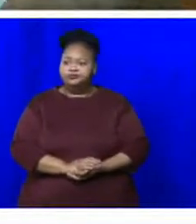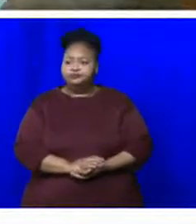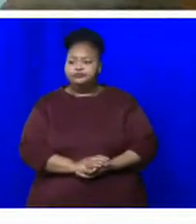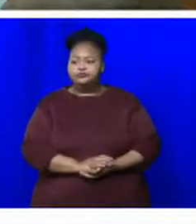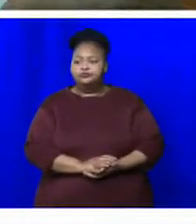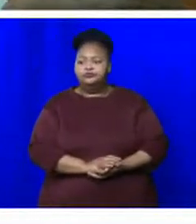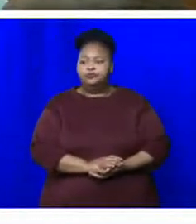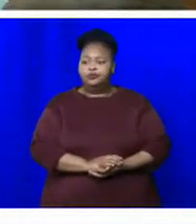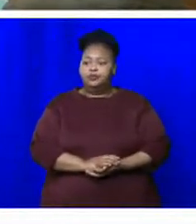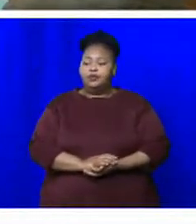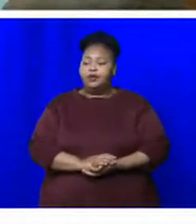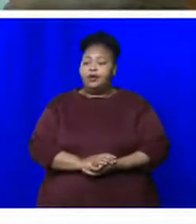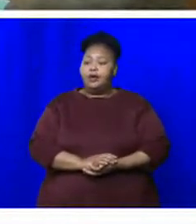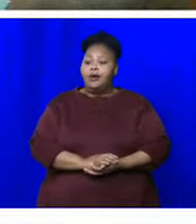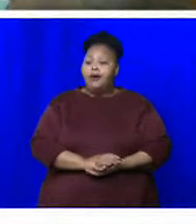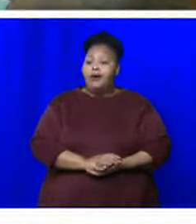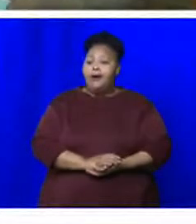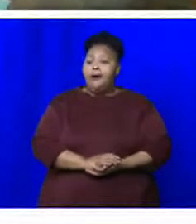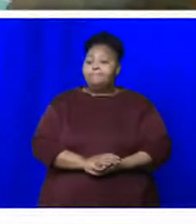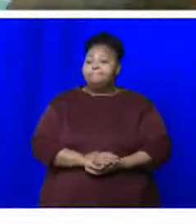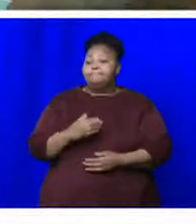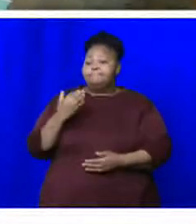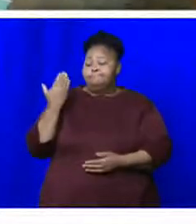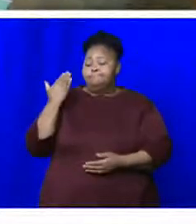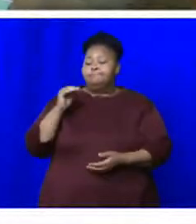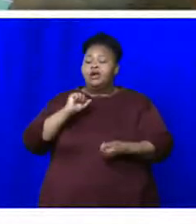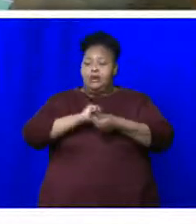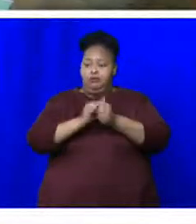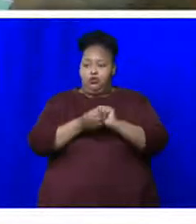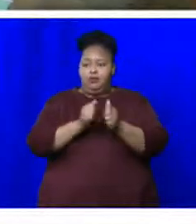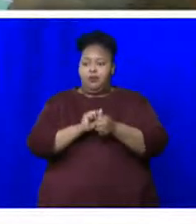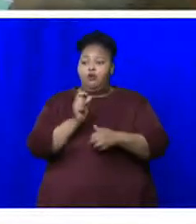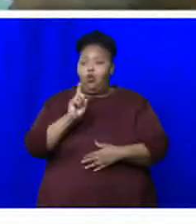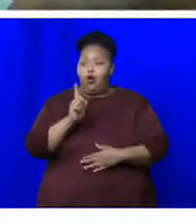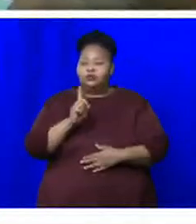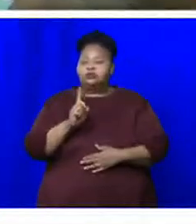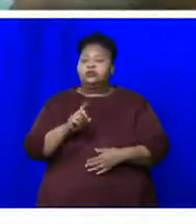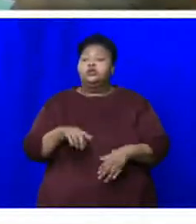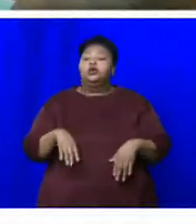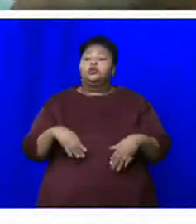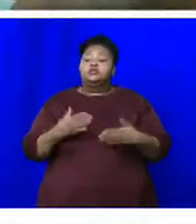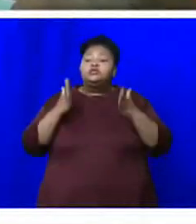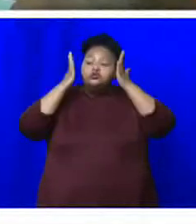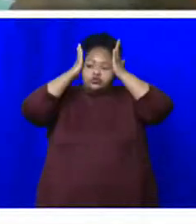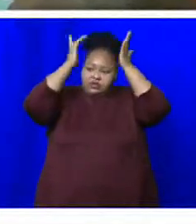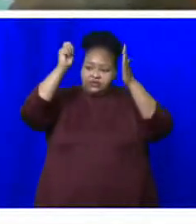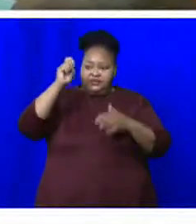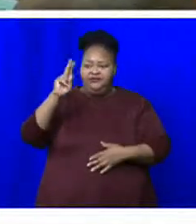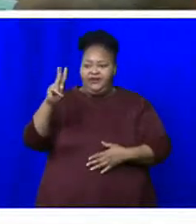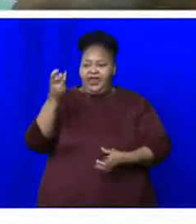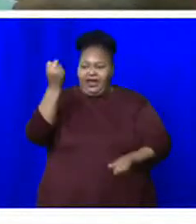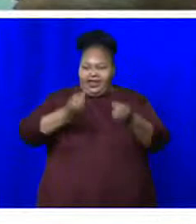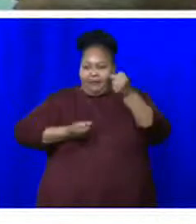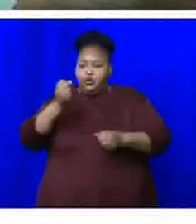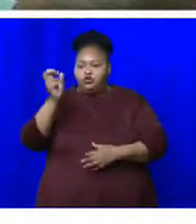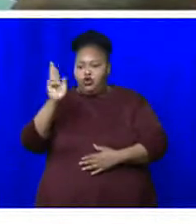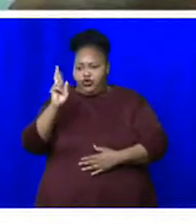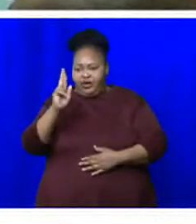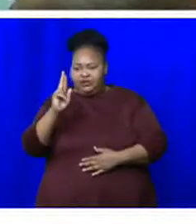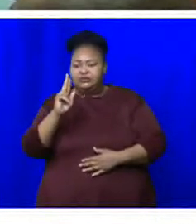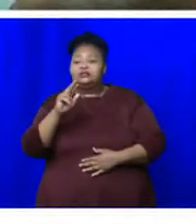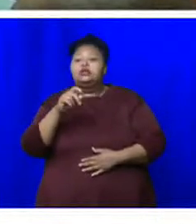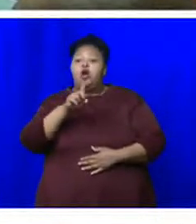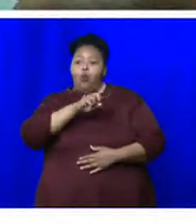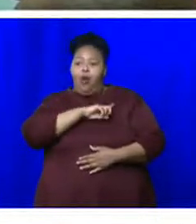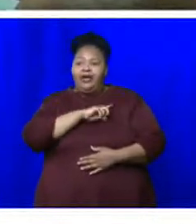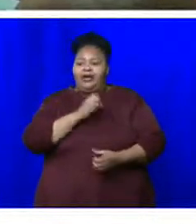yekurenda timoto ngekokuthi timoto tesiteshi setinzala setitinzala nje atisakhone kwenda kahle lo msebenzi